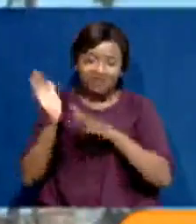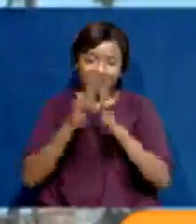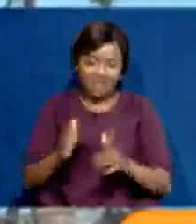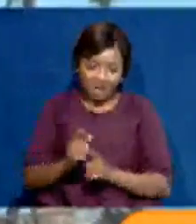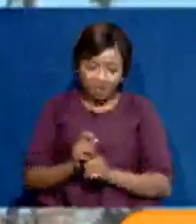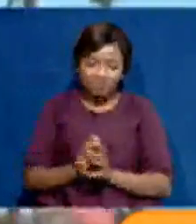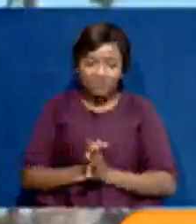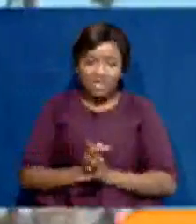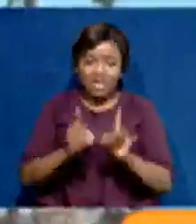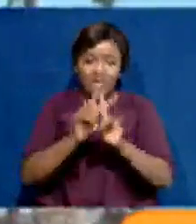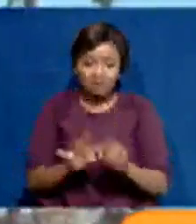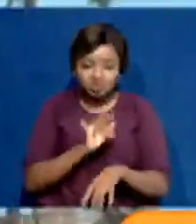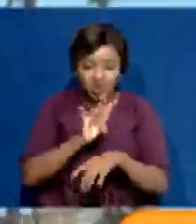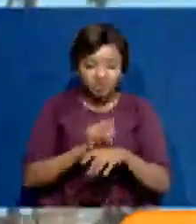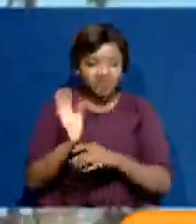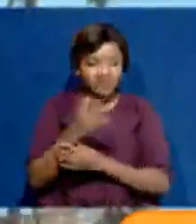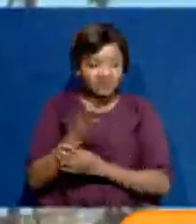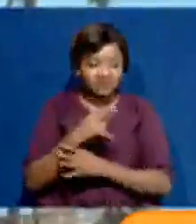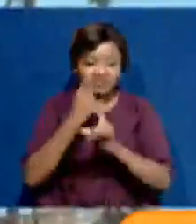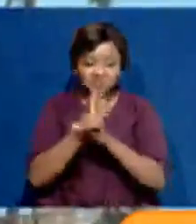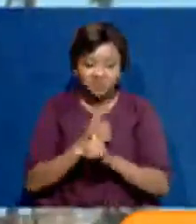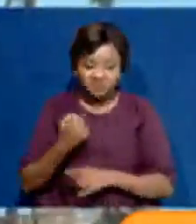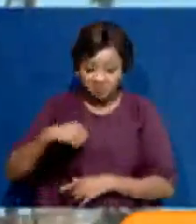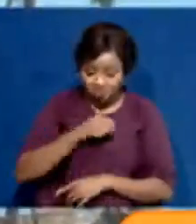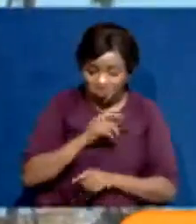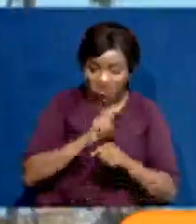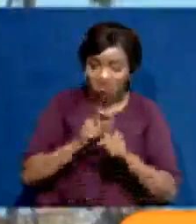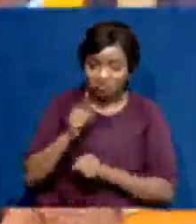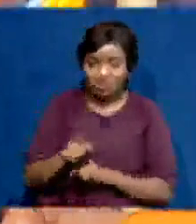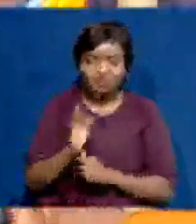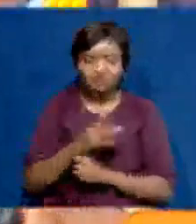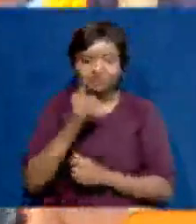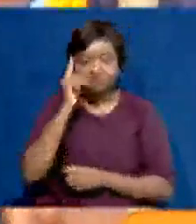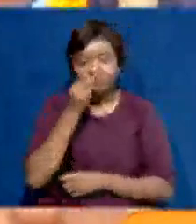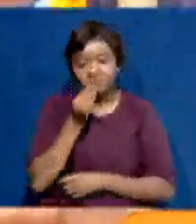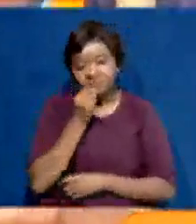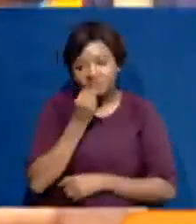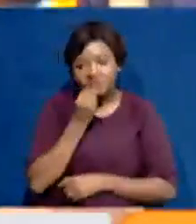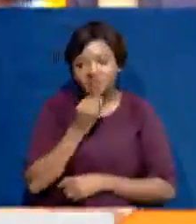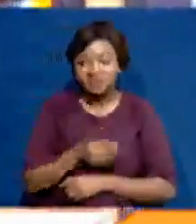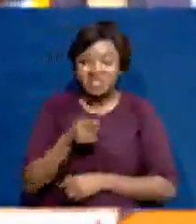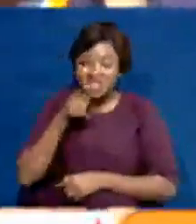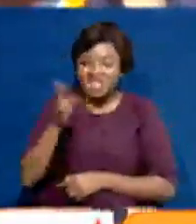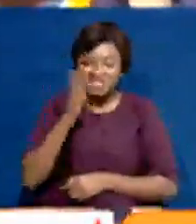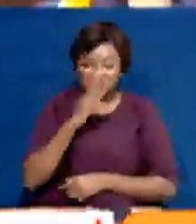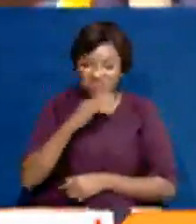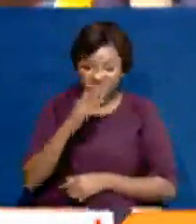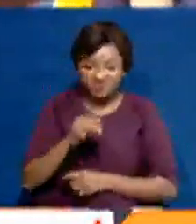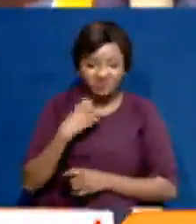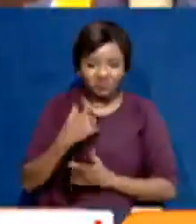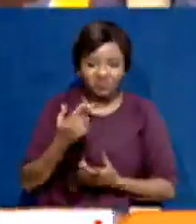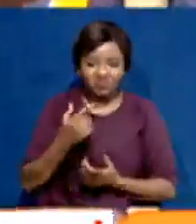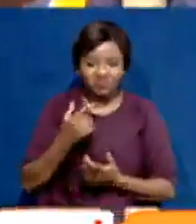vile vile inadhuru samaki ambao sisi tunatumia kama chakula. Kwa sababu ya uchafu tunapata